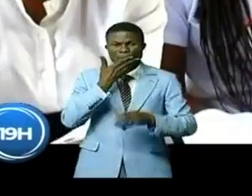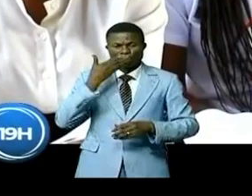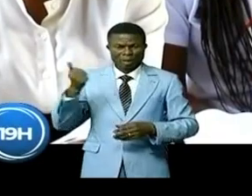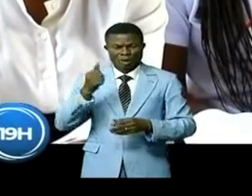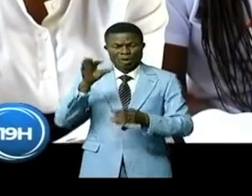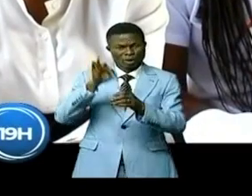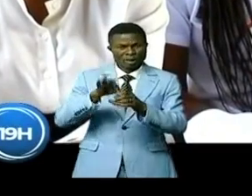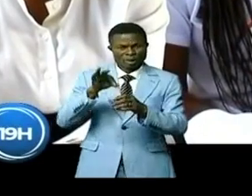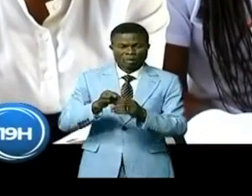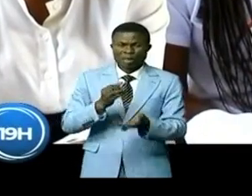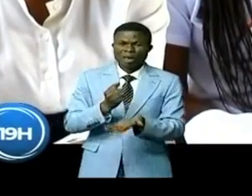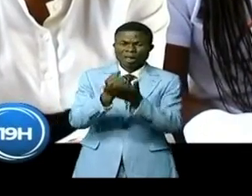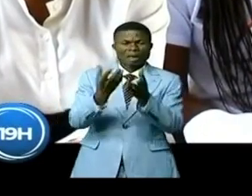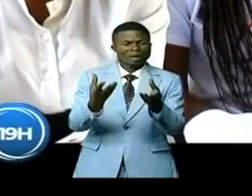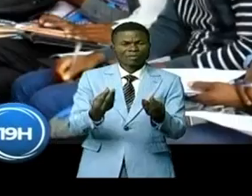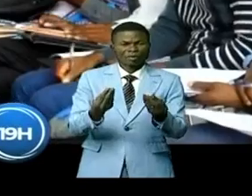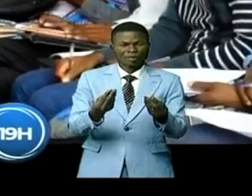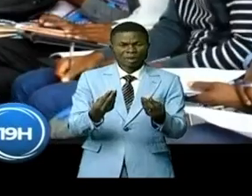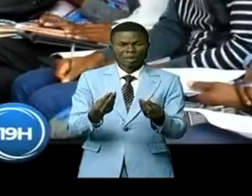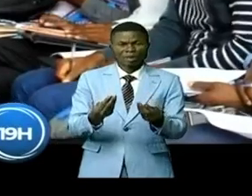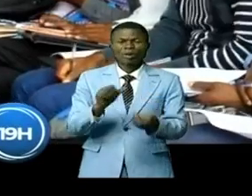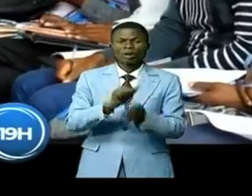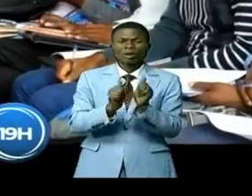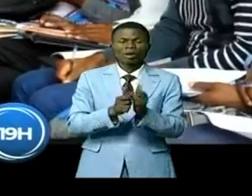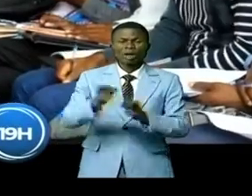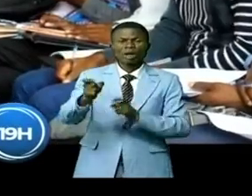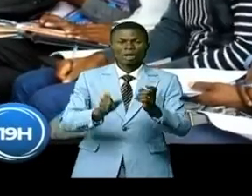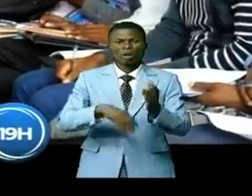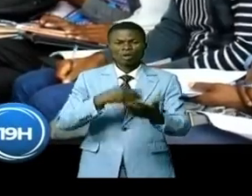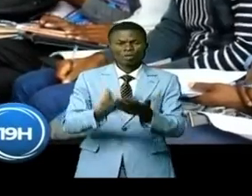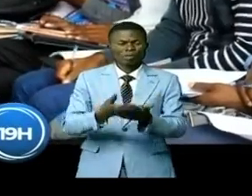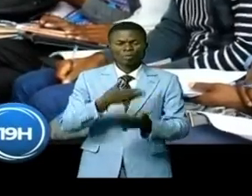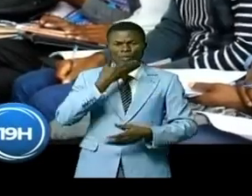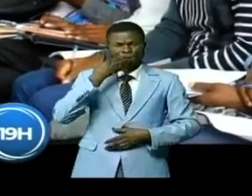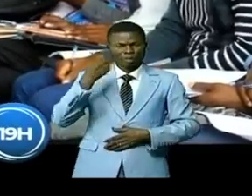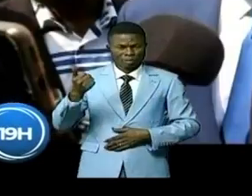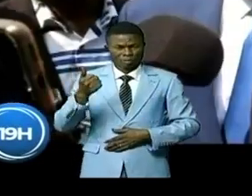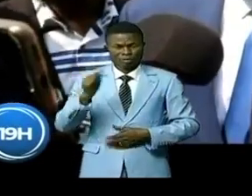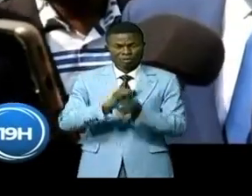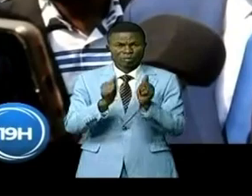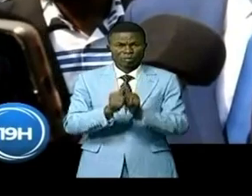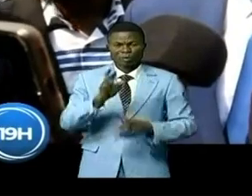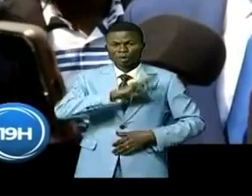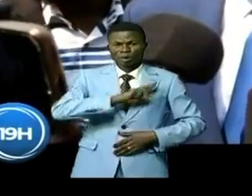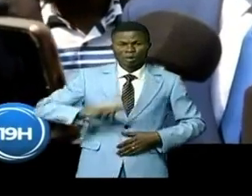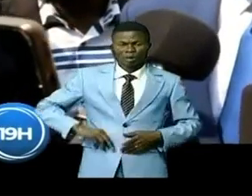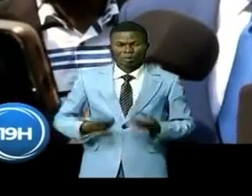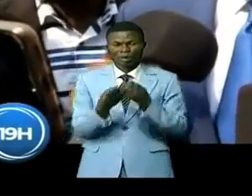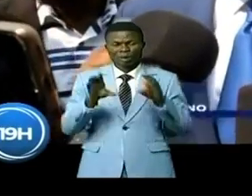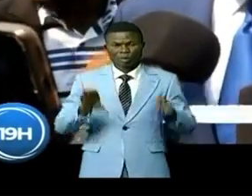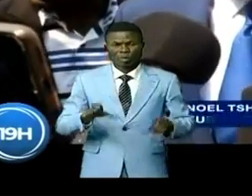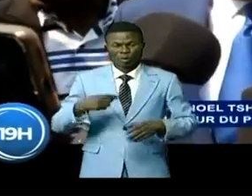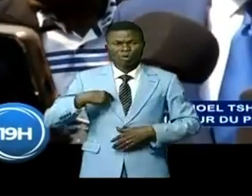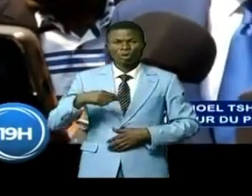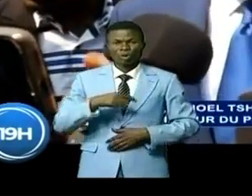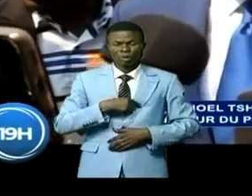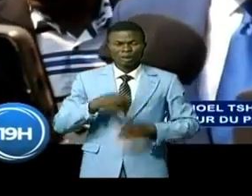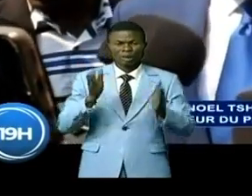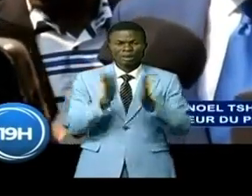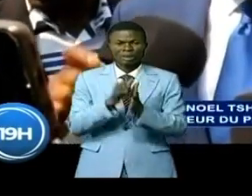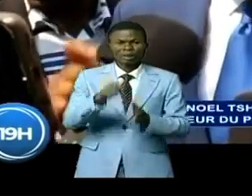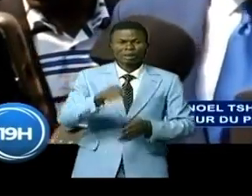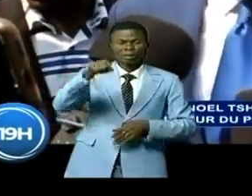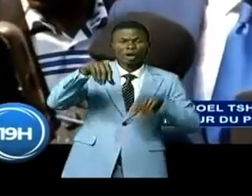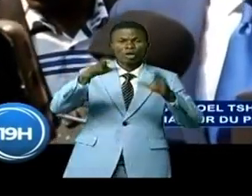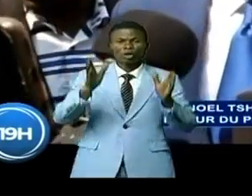et facilitent par conséquent la bonne gouvernance. En ce qui concerne la République démocratique du Congo, nous avons 10 millions de